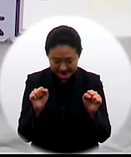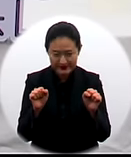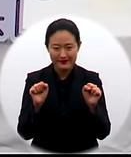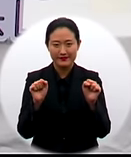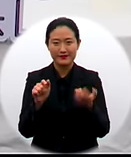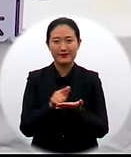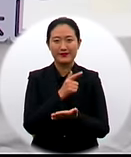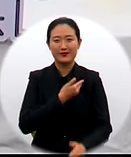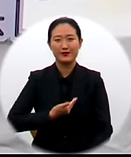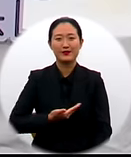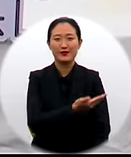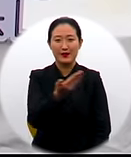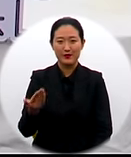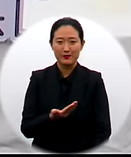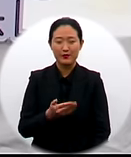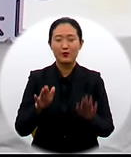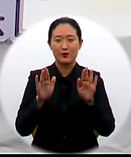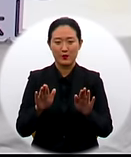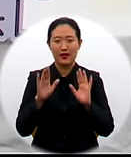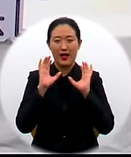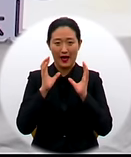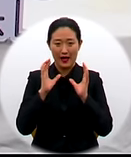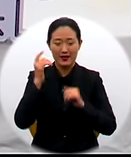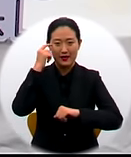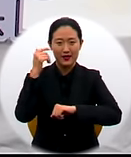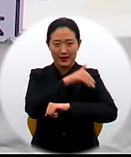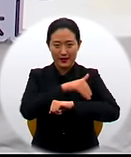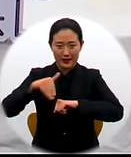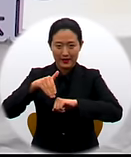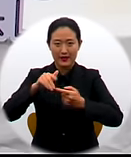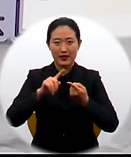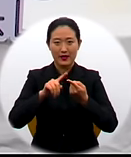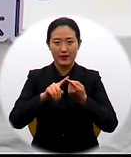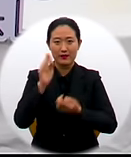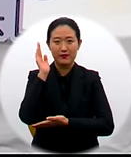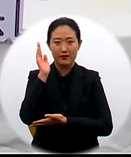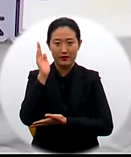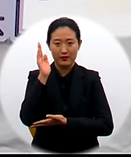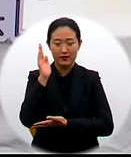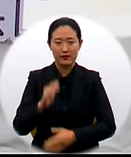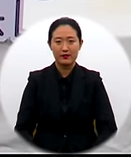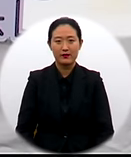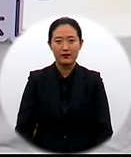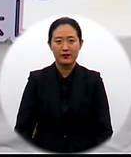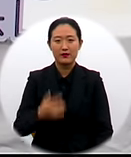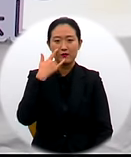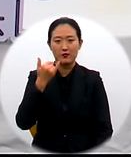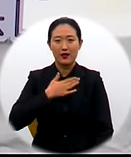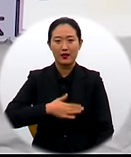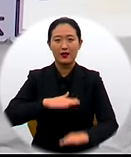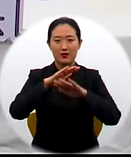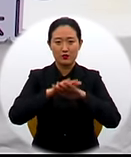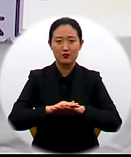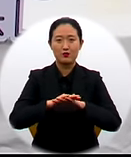안녕하세요, 강서구민 여러분. 저는 오늘 우리 아이 진로 설계에 대한 이야기를 하려고 하는데요. 그 중에서도 부모님들이 꼭 아셨으면